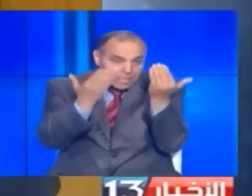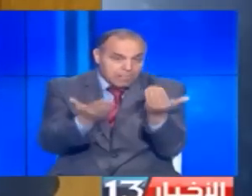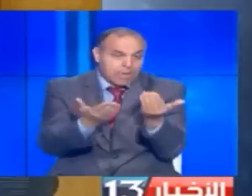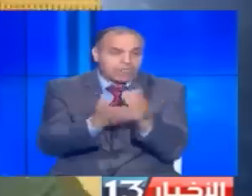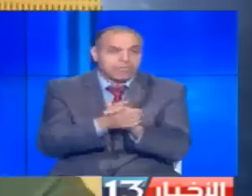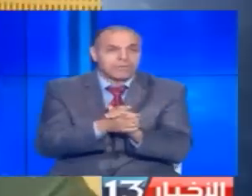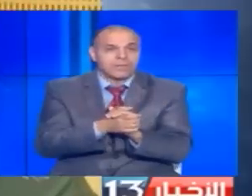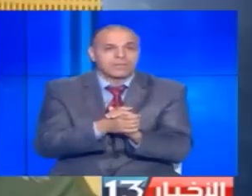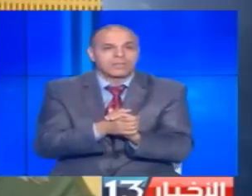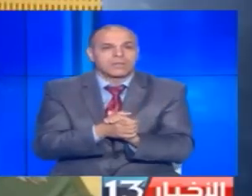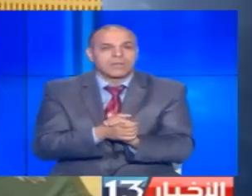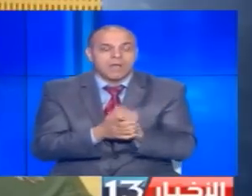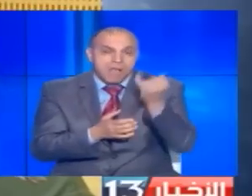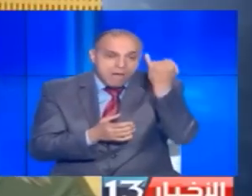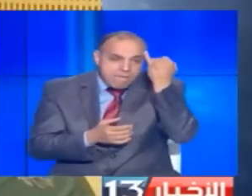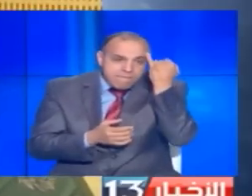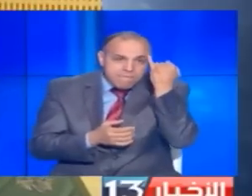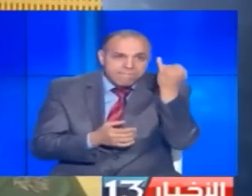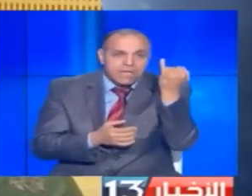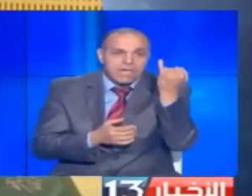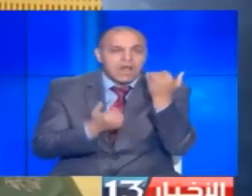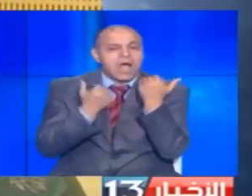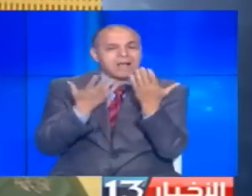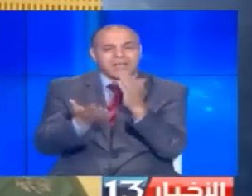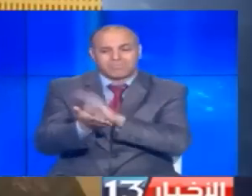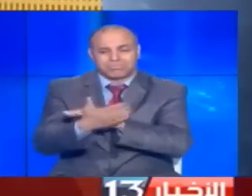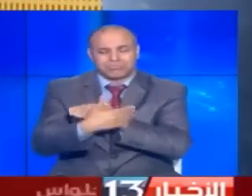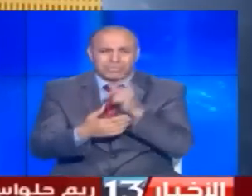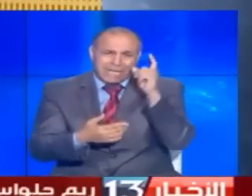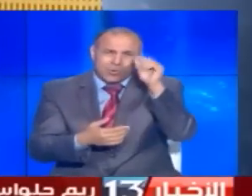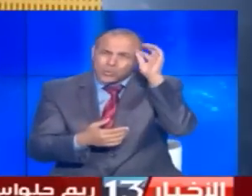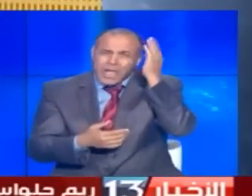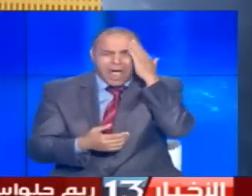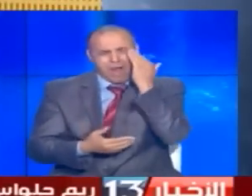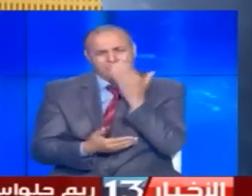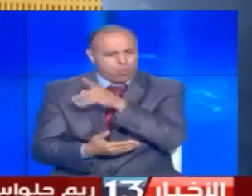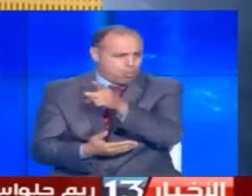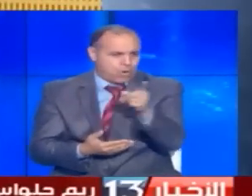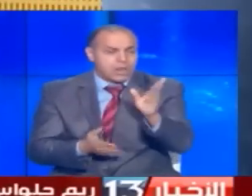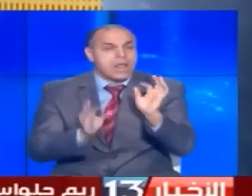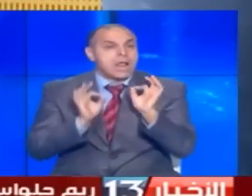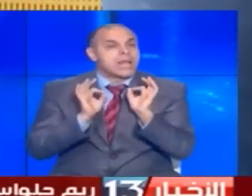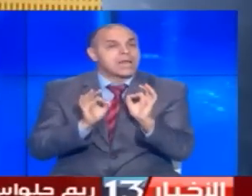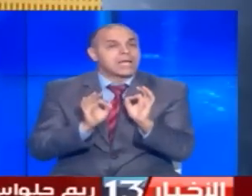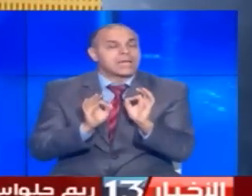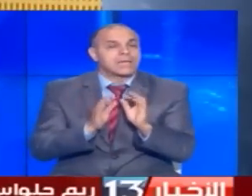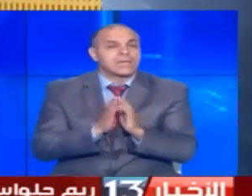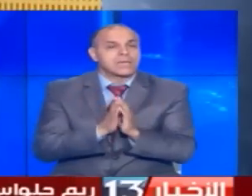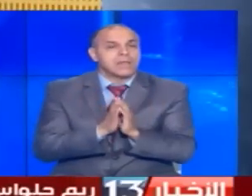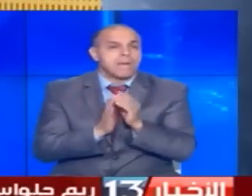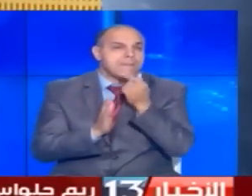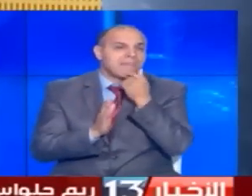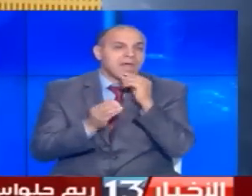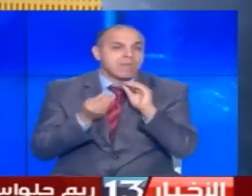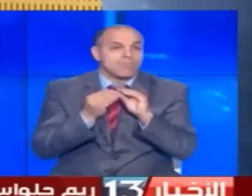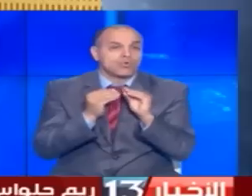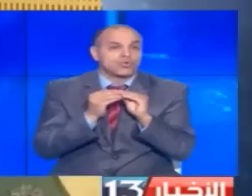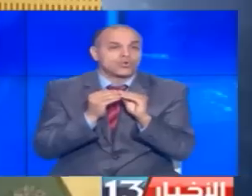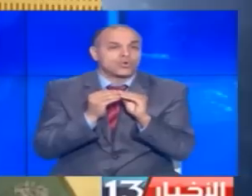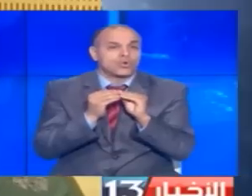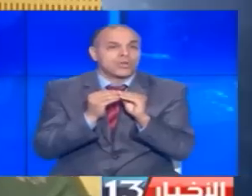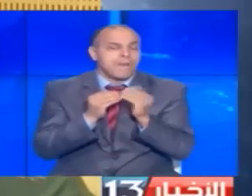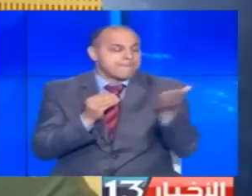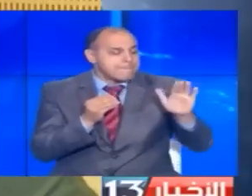جدا. الفكرة، فكرة العطاء والتبرع ما هيش غريبة على المجتمع التونسي، لكن اللي مش يمثل مشكلة هو التبرع بعد